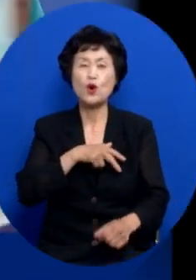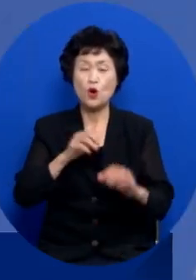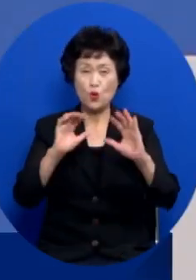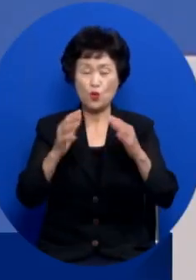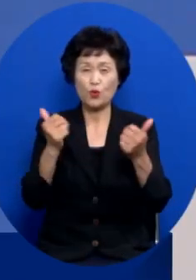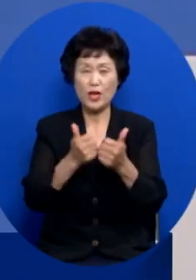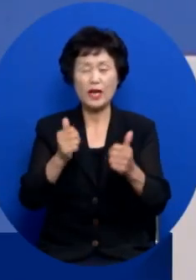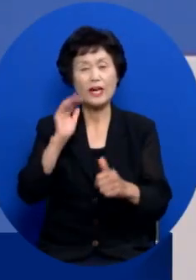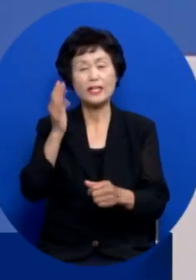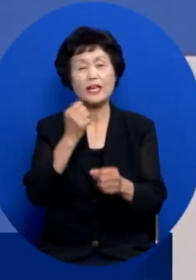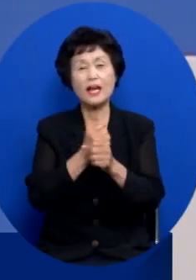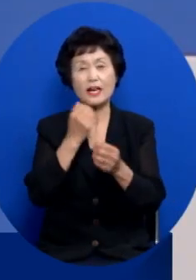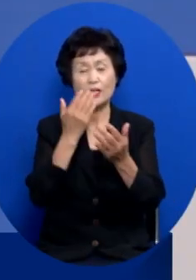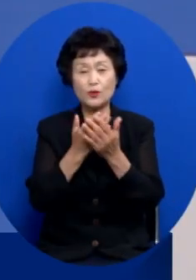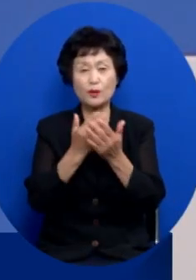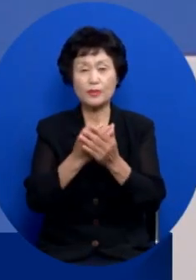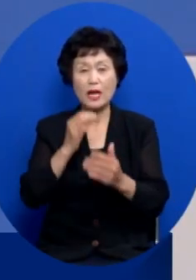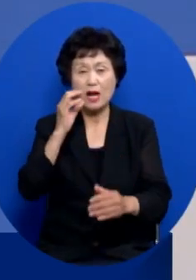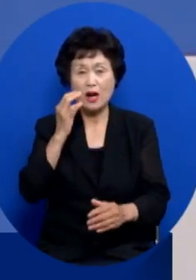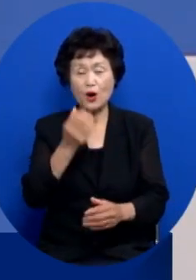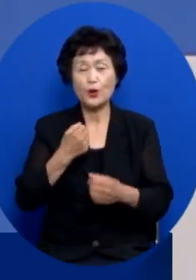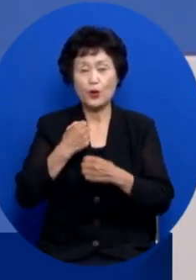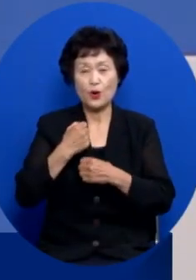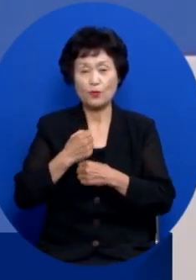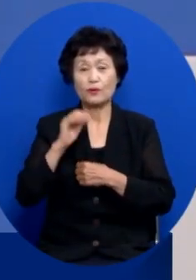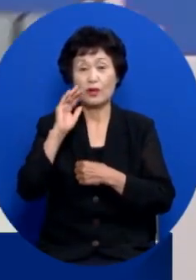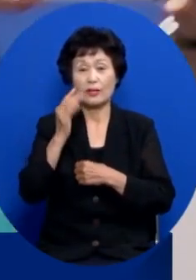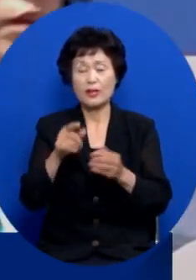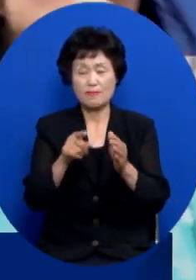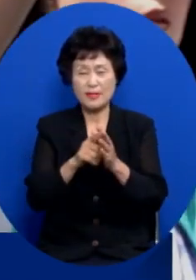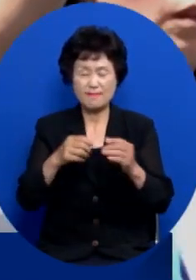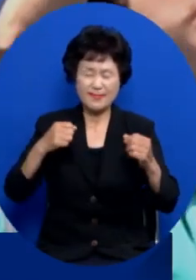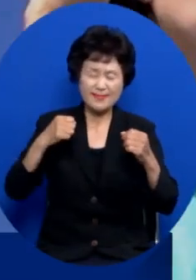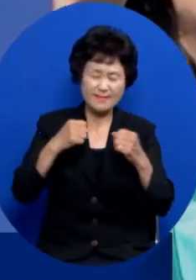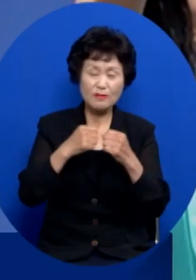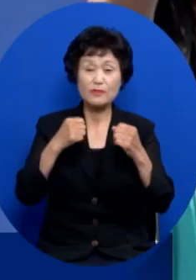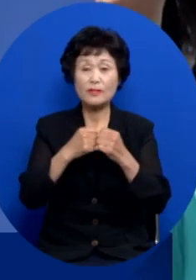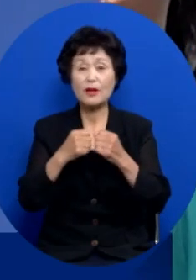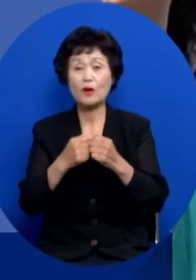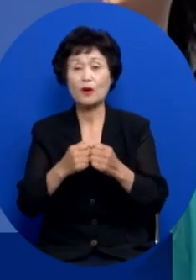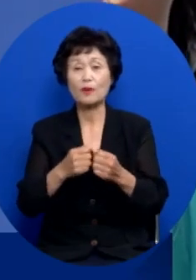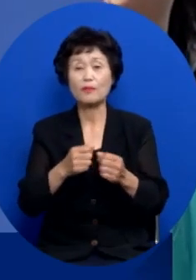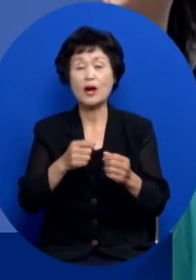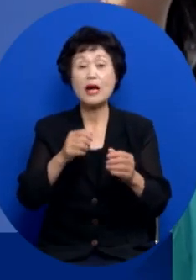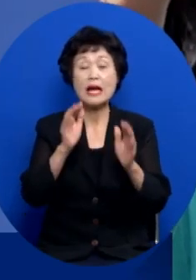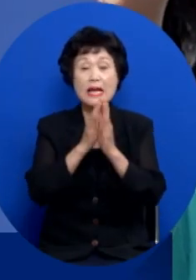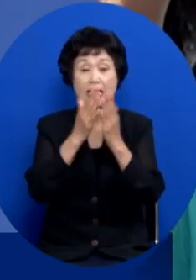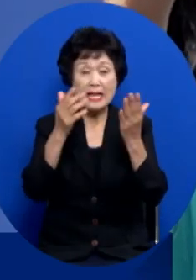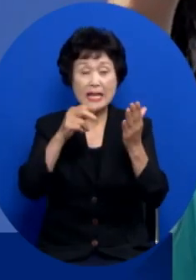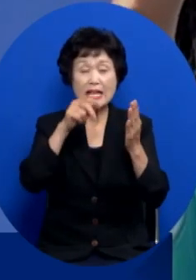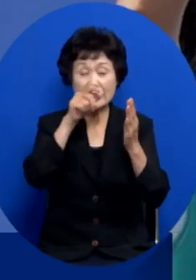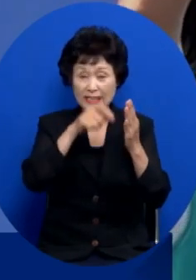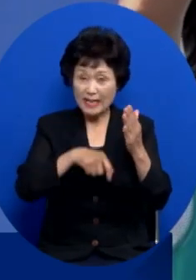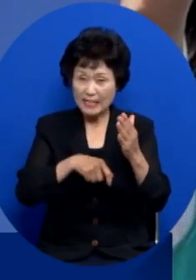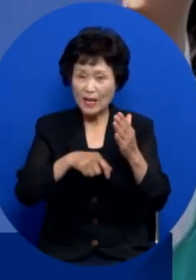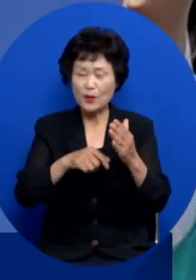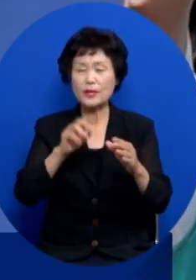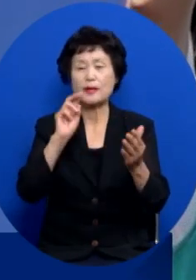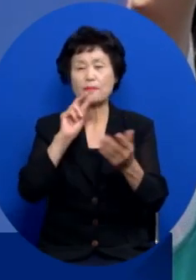하옵소서. 거룩한 군대가 되어서 믿음의 싸움을 싸우며 교과서가 바뀌게 하여